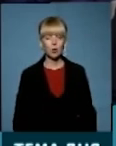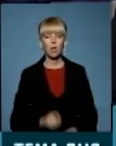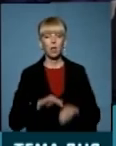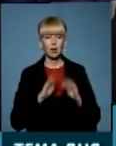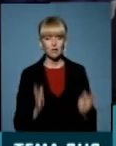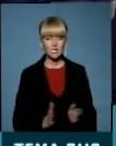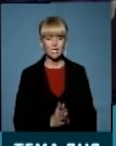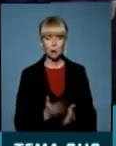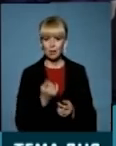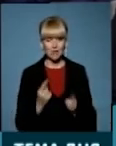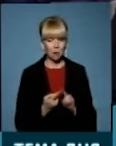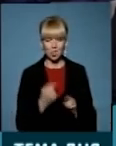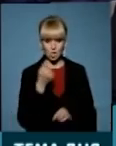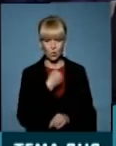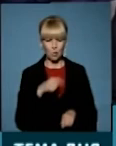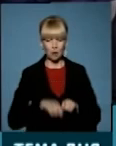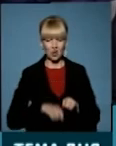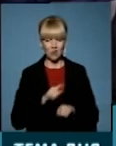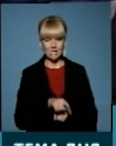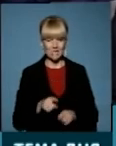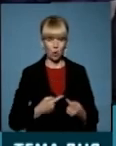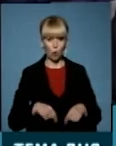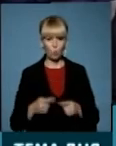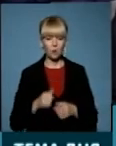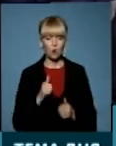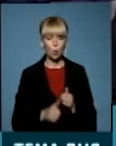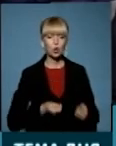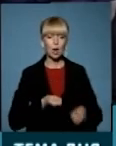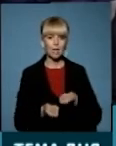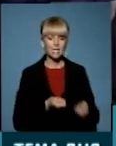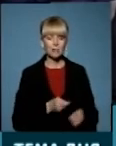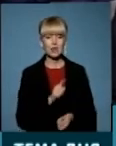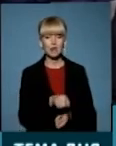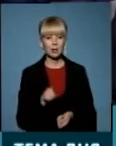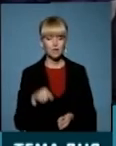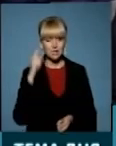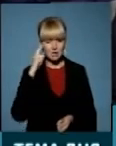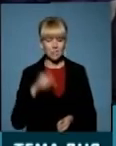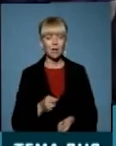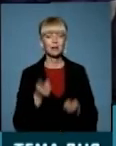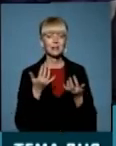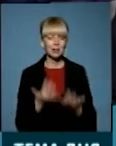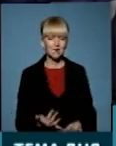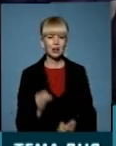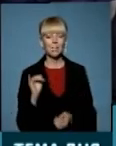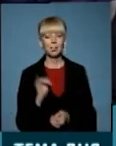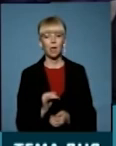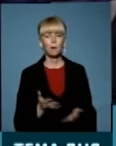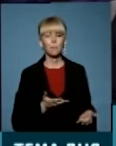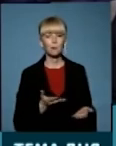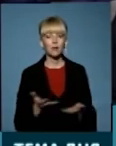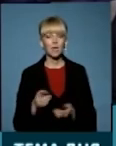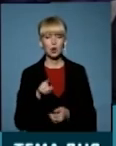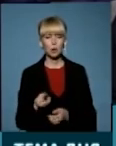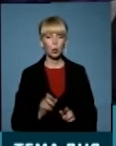Взагалі, ми ж не перший рік перевіряємо ці об'єкти. Кожен керівник, він знає, скільки і яких